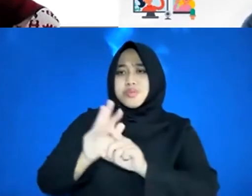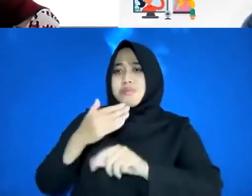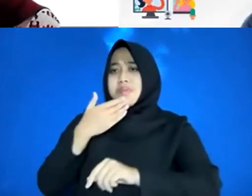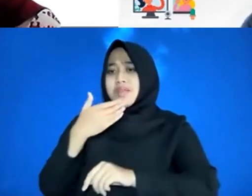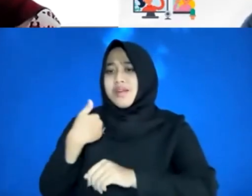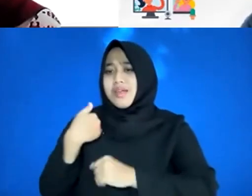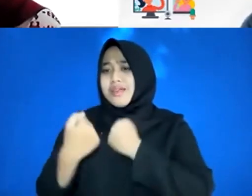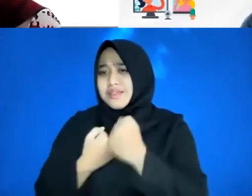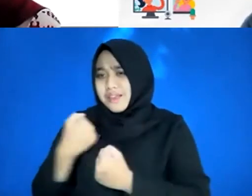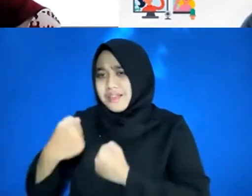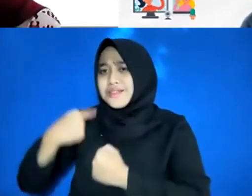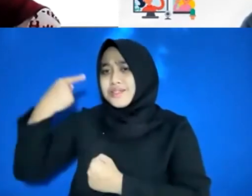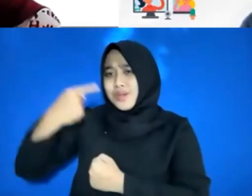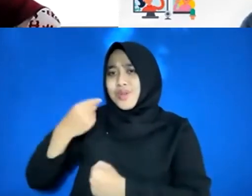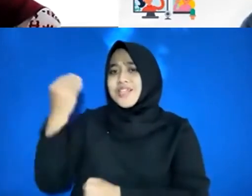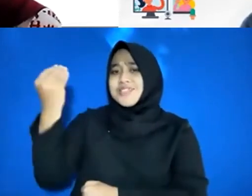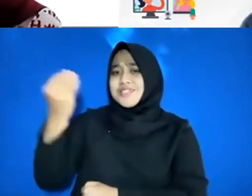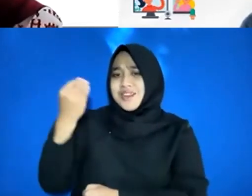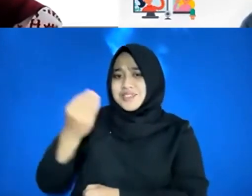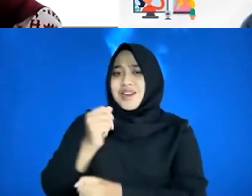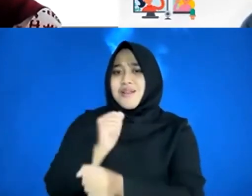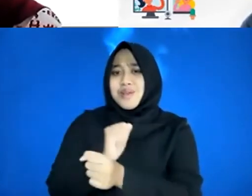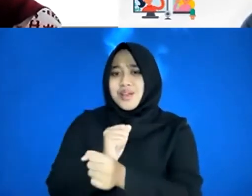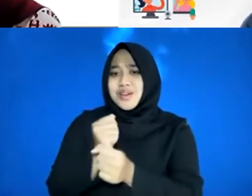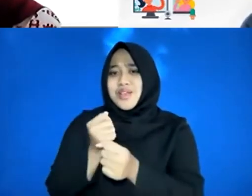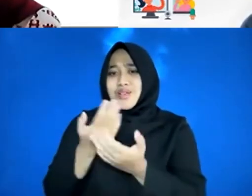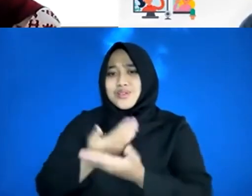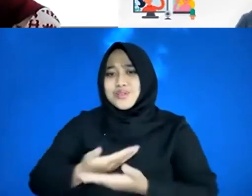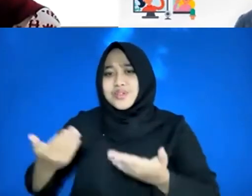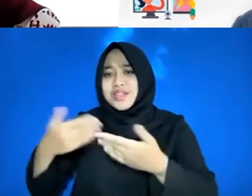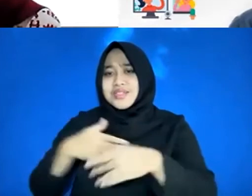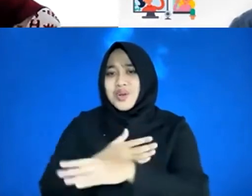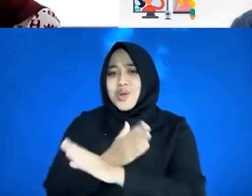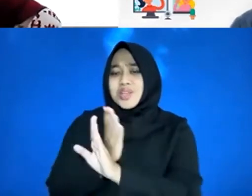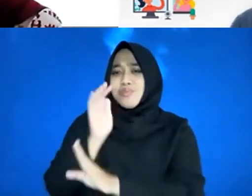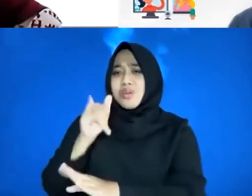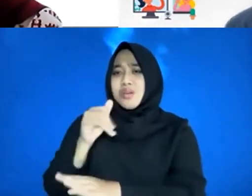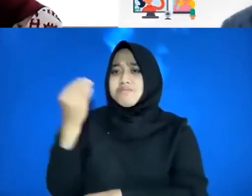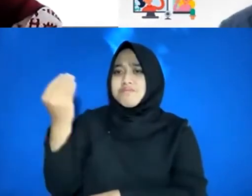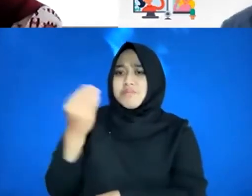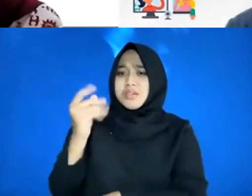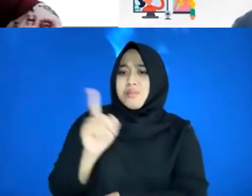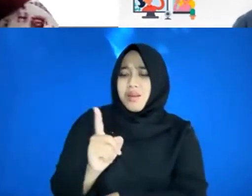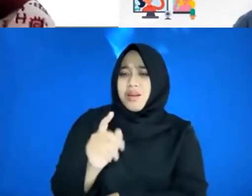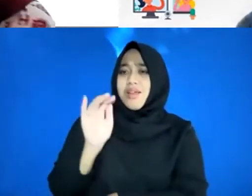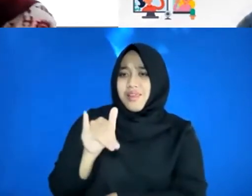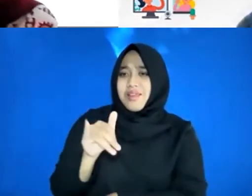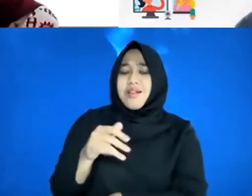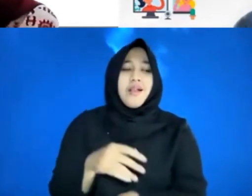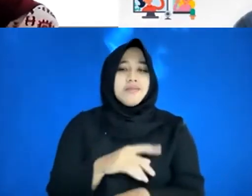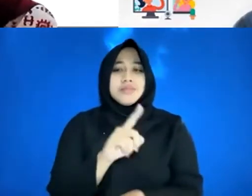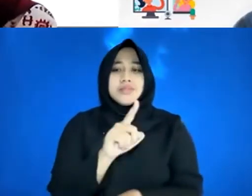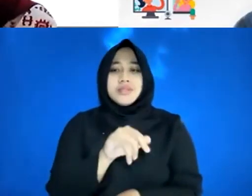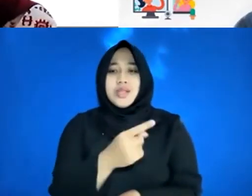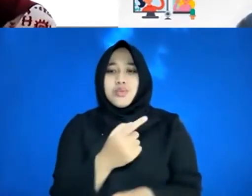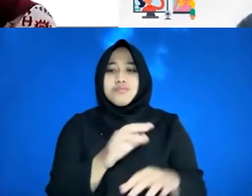kegiatan rutin ya, rekreasi pekerja Ya, sosial ya, Jawa Timur gitu ya, ya, main kemana gitu ya, itu ya. sebagai salah satu